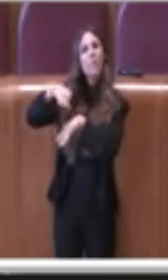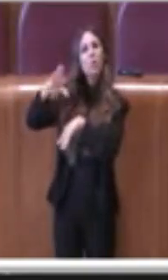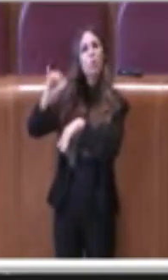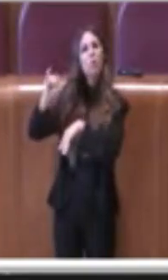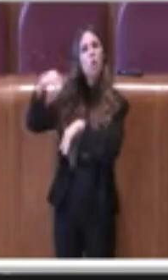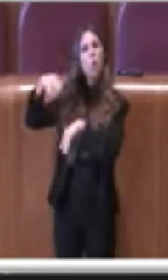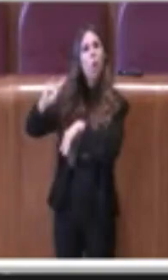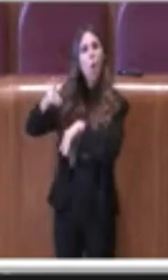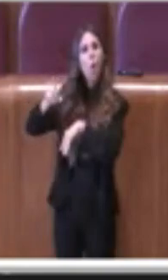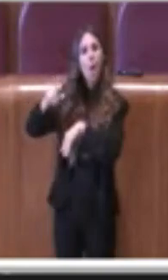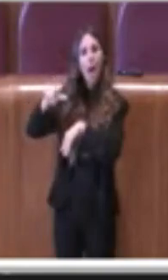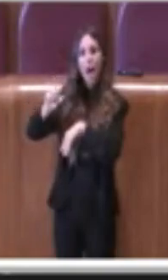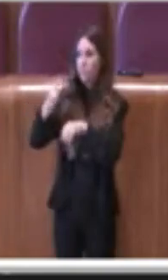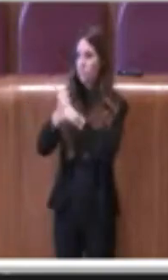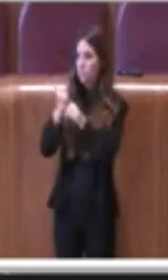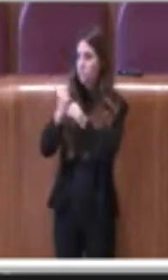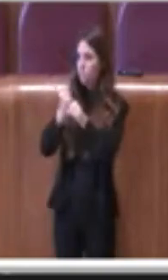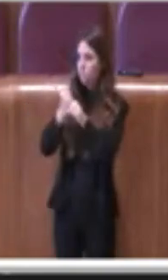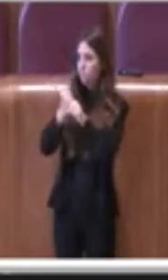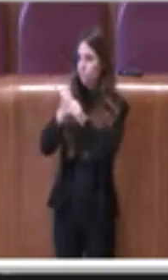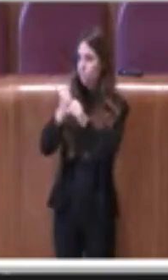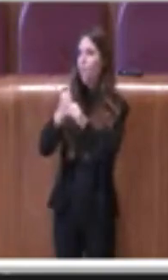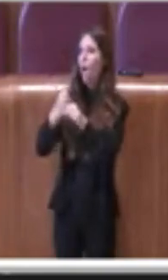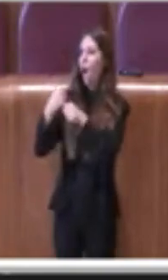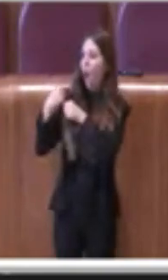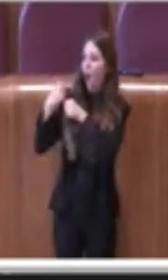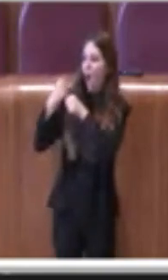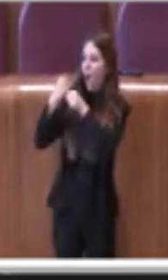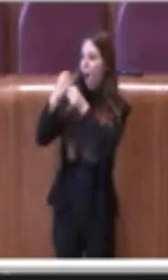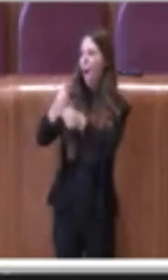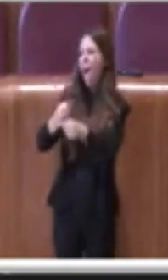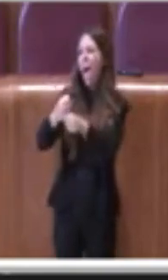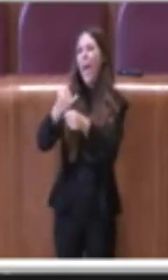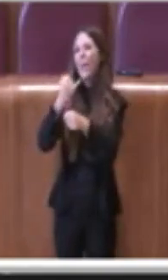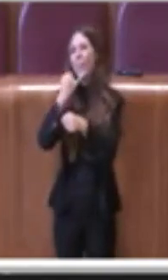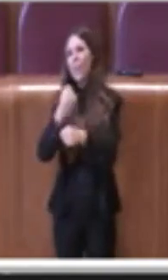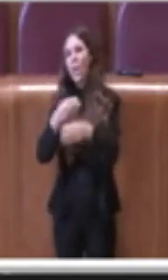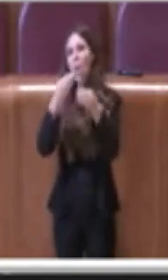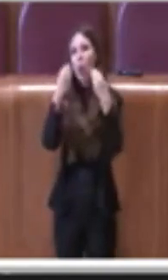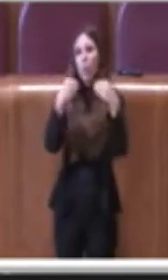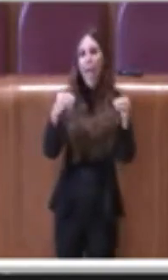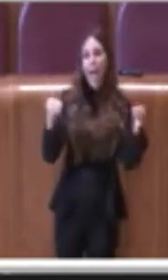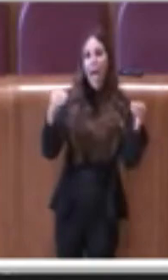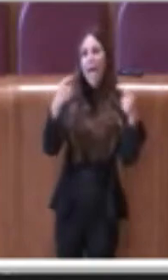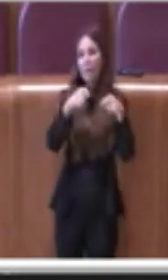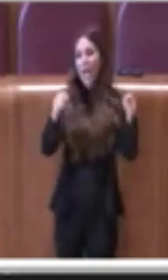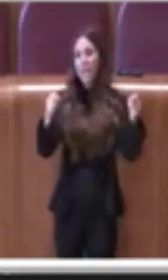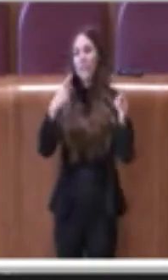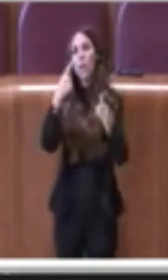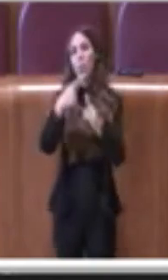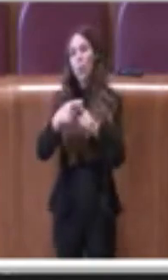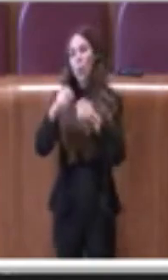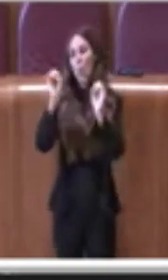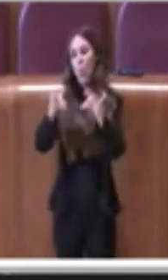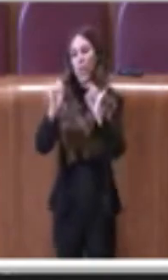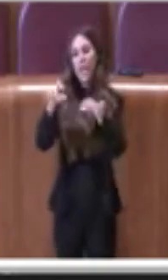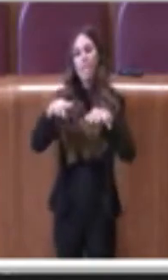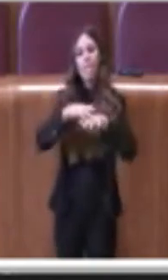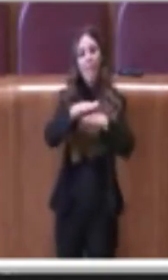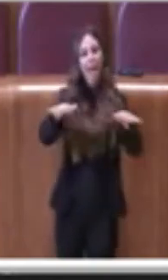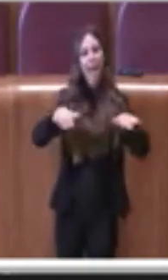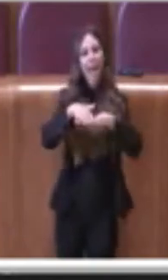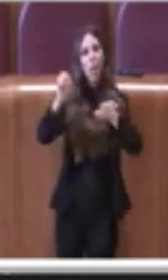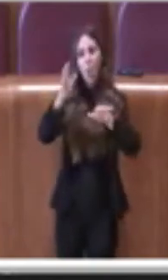politica iniziata dal ministro Costa sulle microplastiche, su ovviamente l'inquinamento anche nei mari e negli oceani. Noi